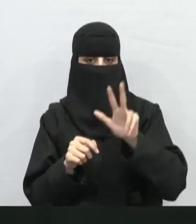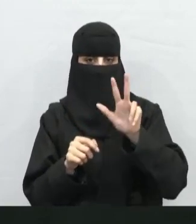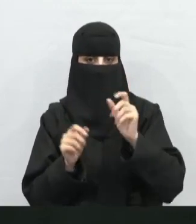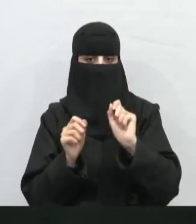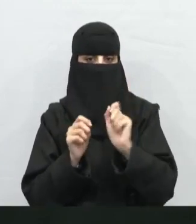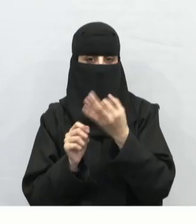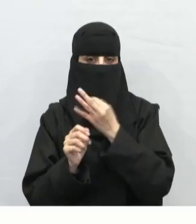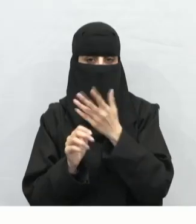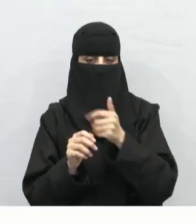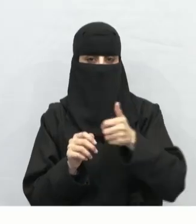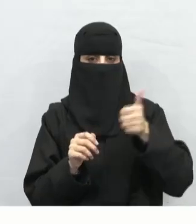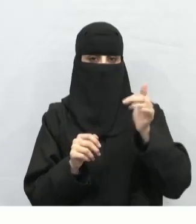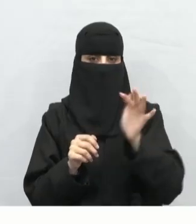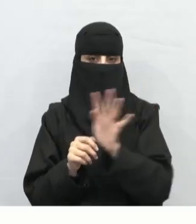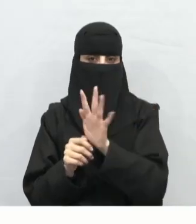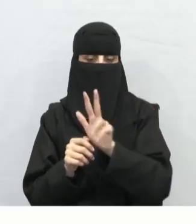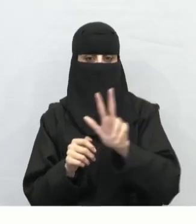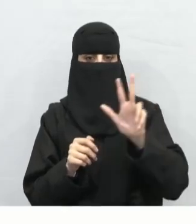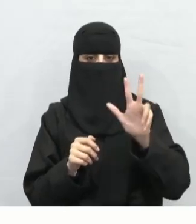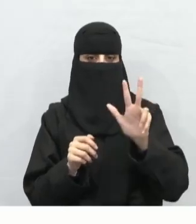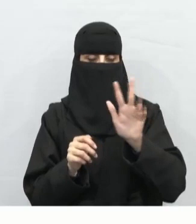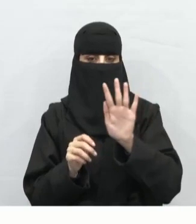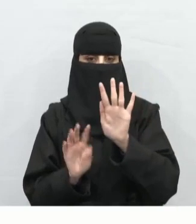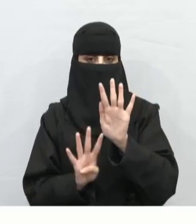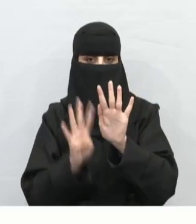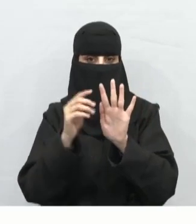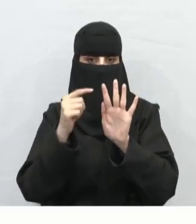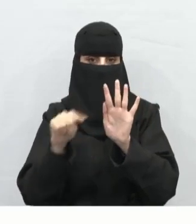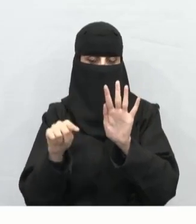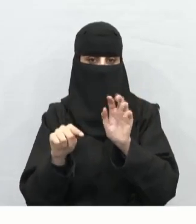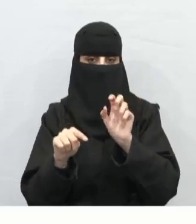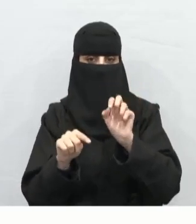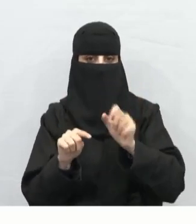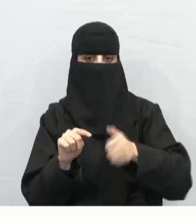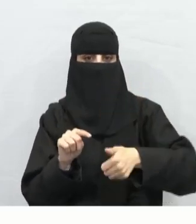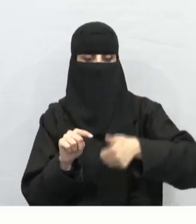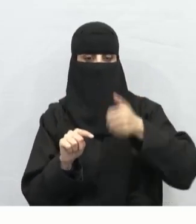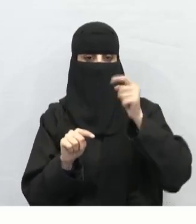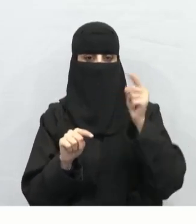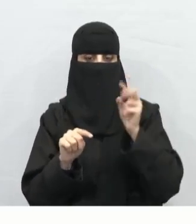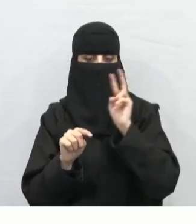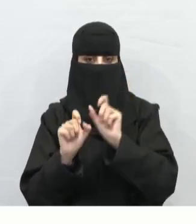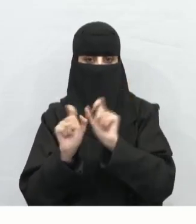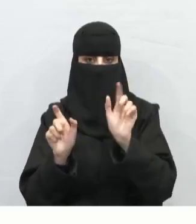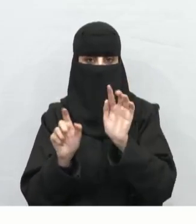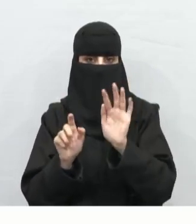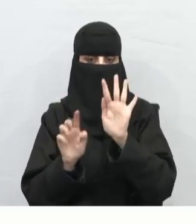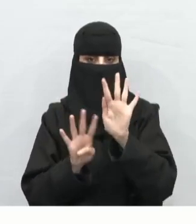احسنتم وبارك الله فيكم انها اللام الشمسيه التي تكتب